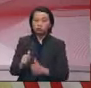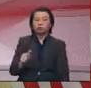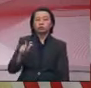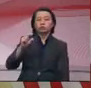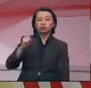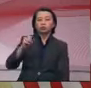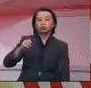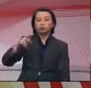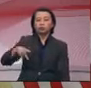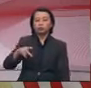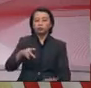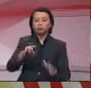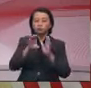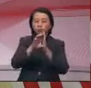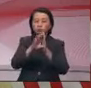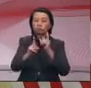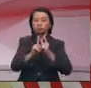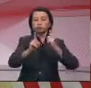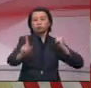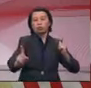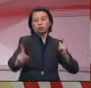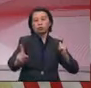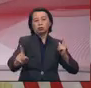nama penjarakan sosial